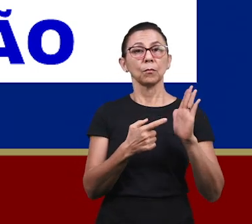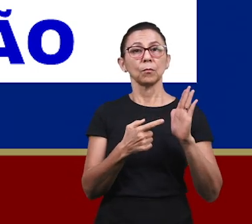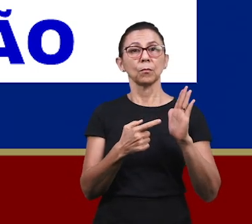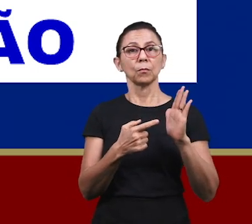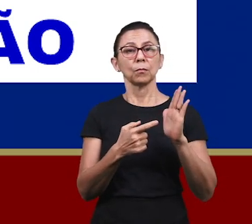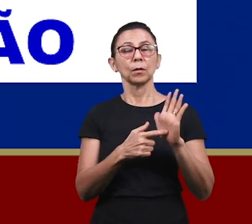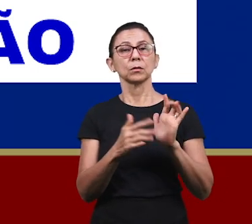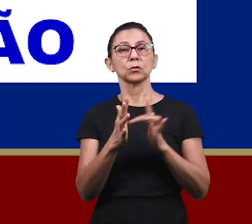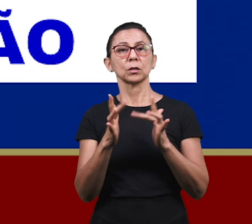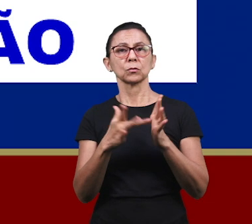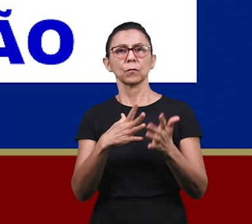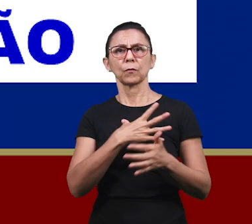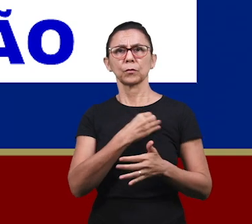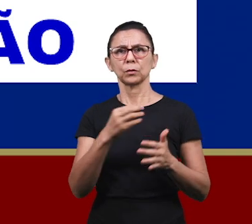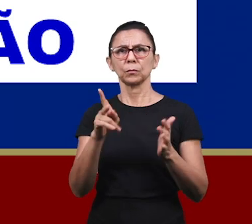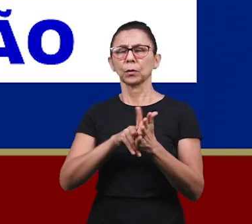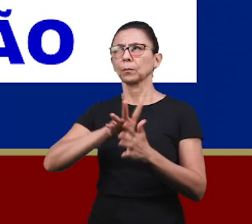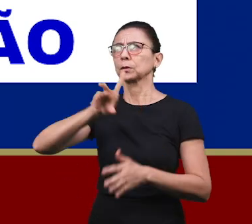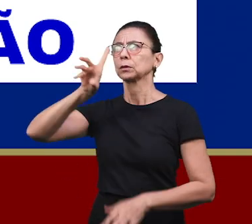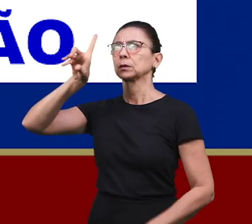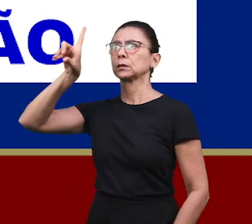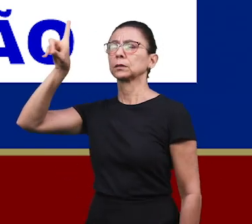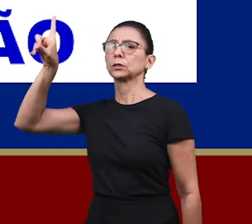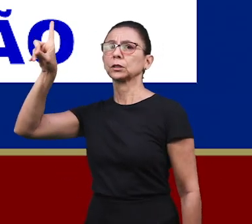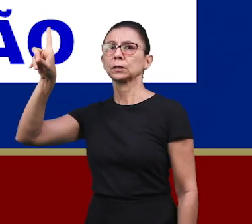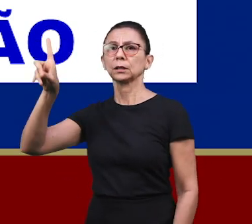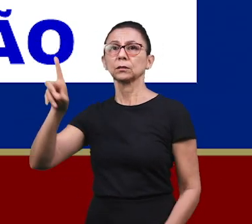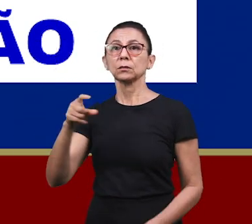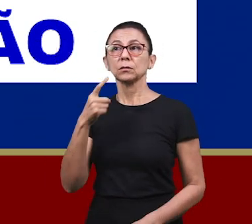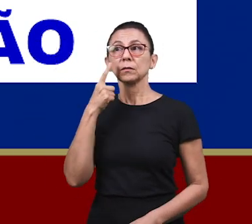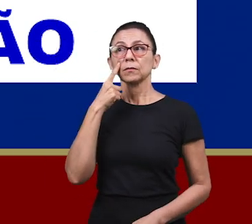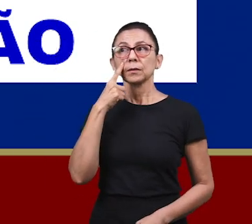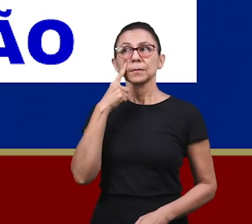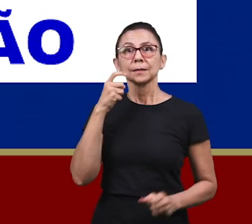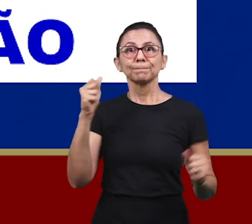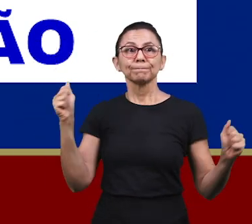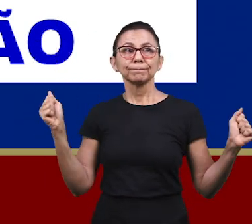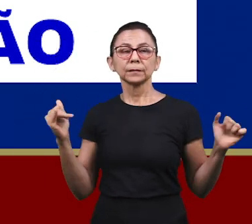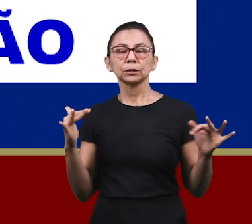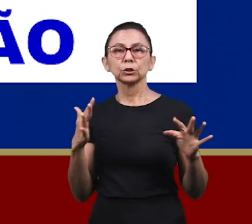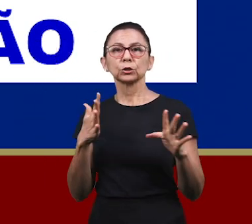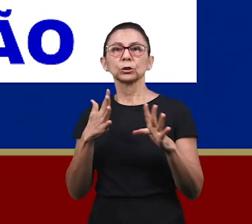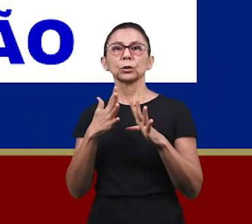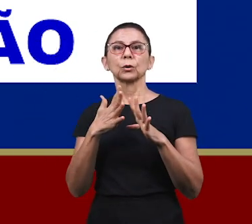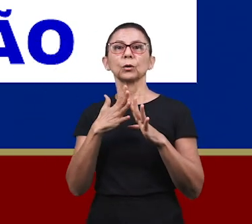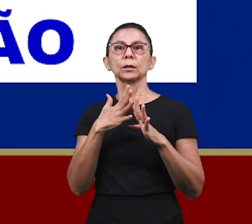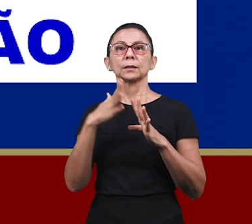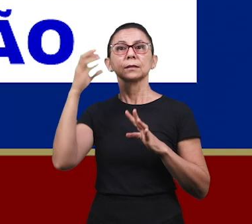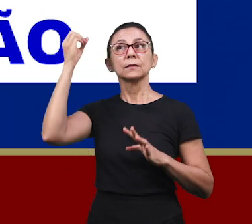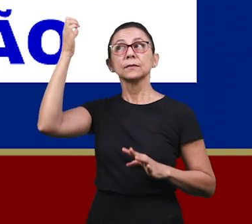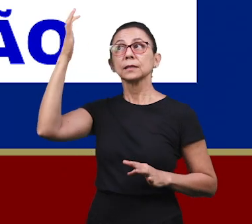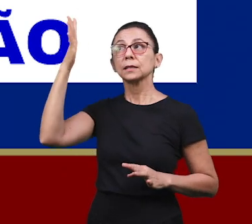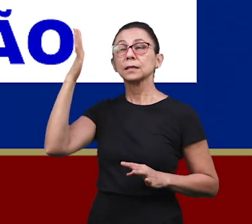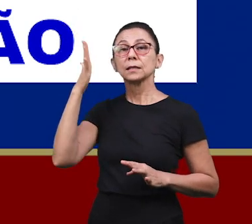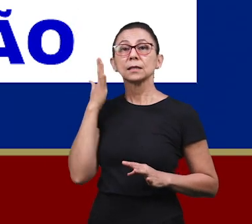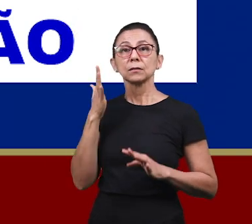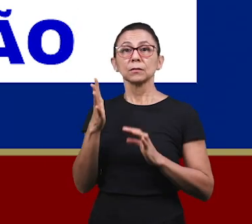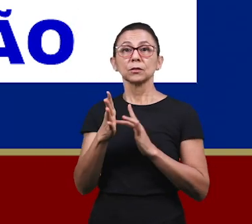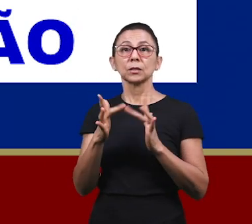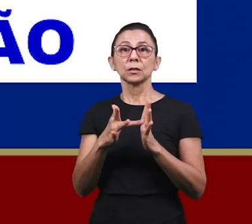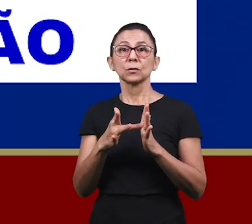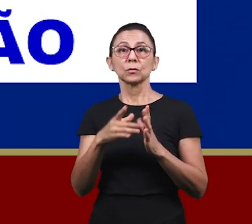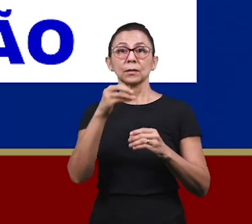Et en tout cela, nous pouvons voir la gloire de la révélation de Jésus à l'Ancien Testament,